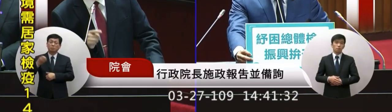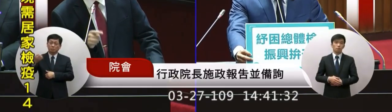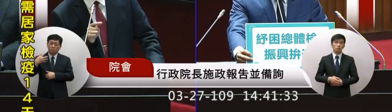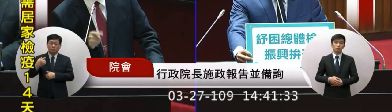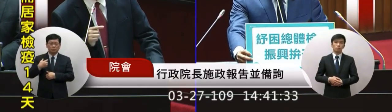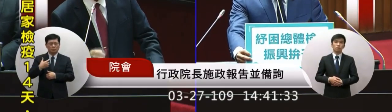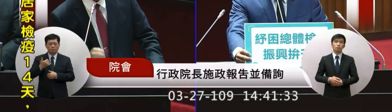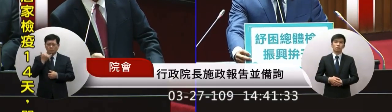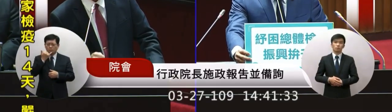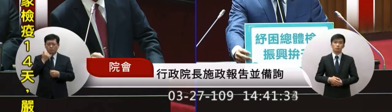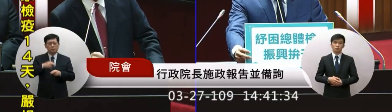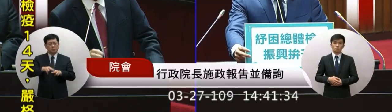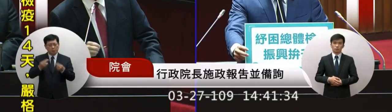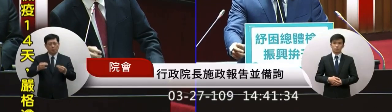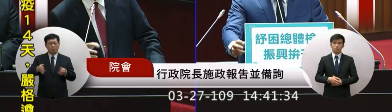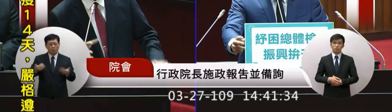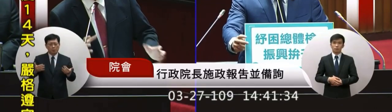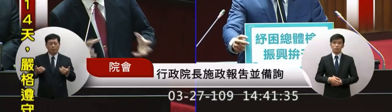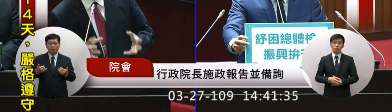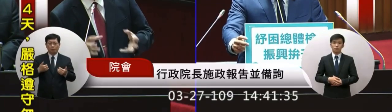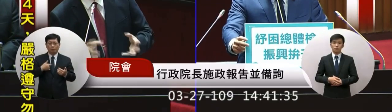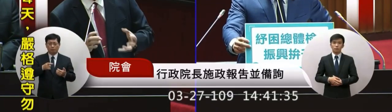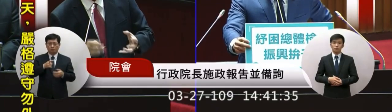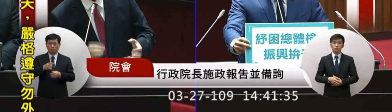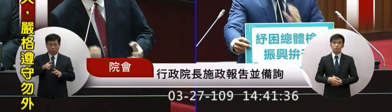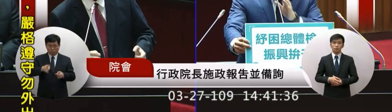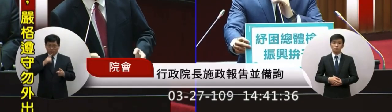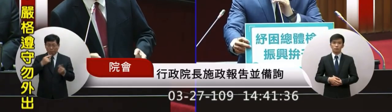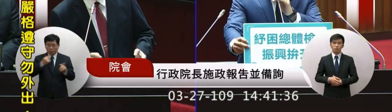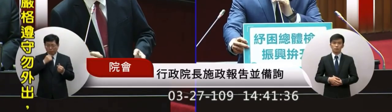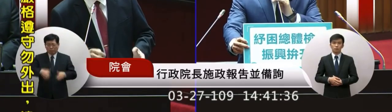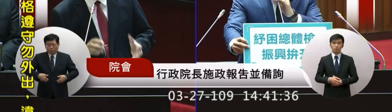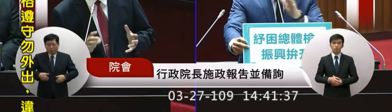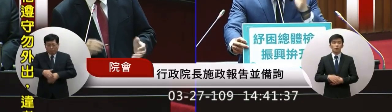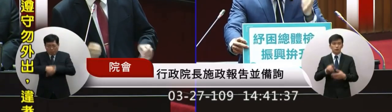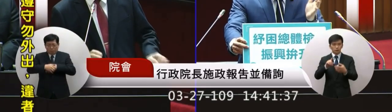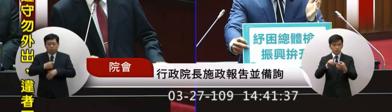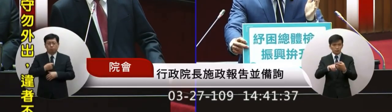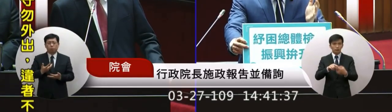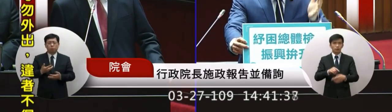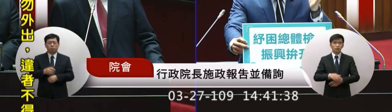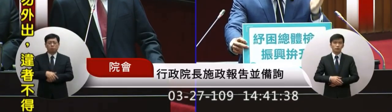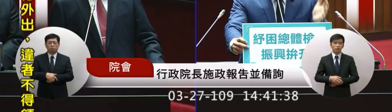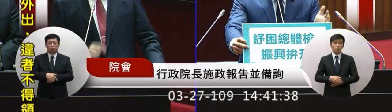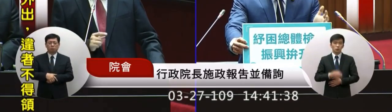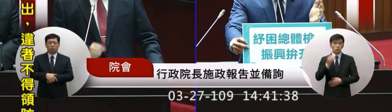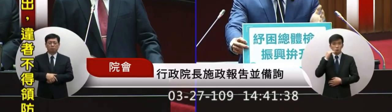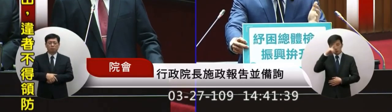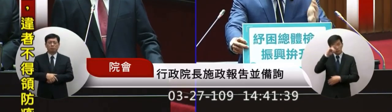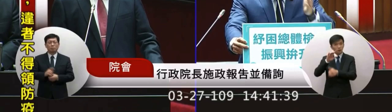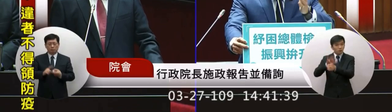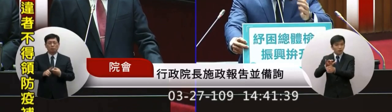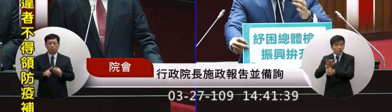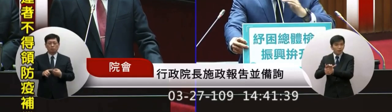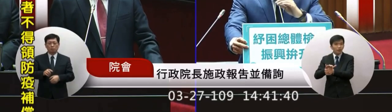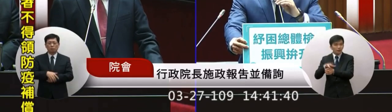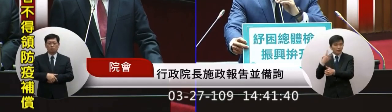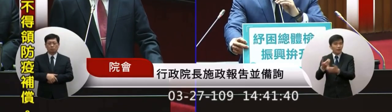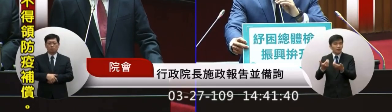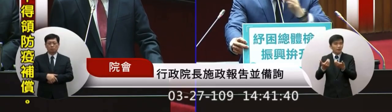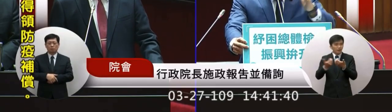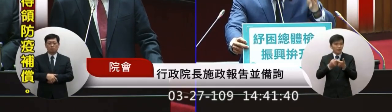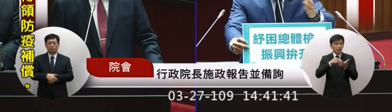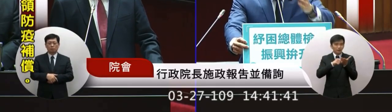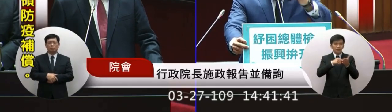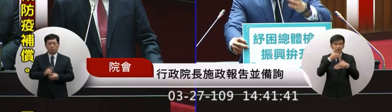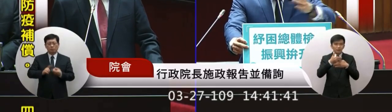是要安怎较省咧，安尼，伊就是进个救生圈嘛。 嘿啦，因为你既然要救他了，你就不要再卡在这些程